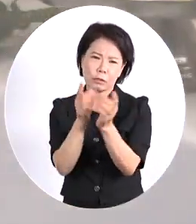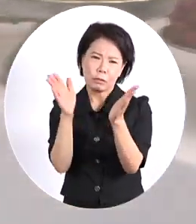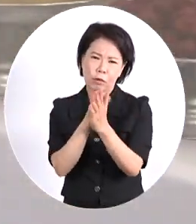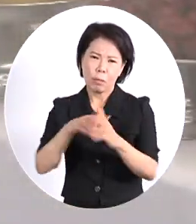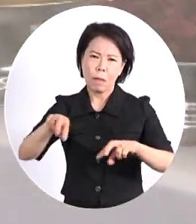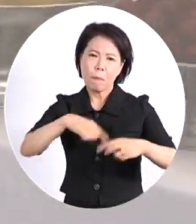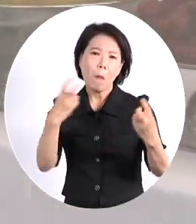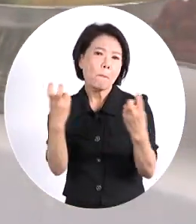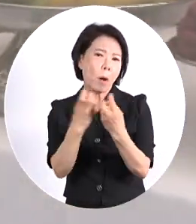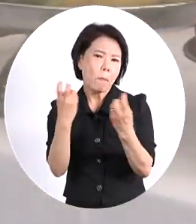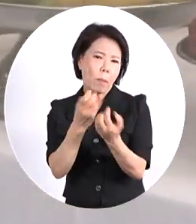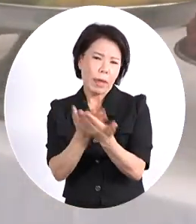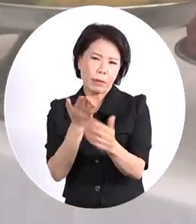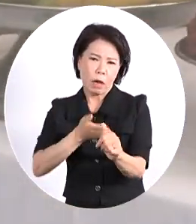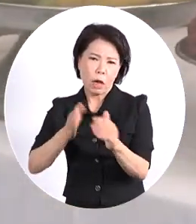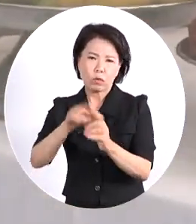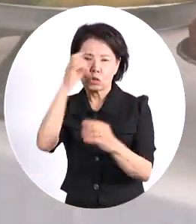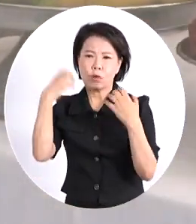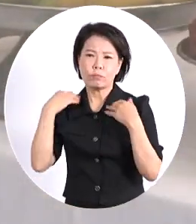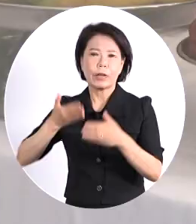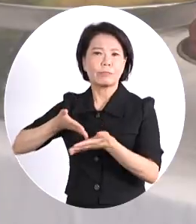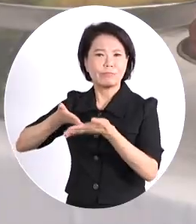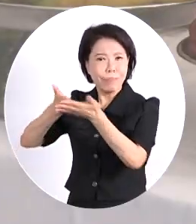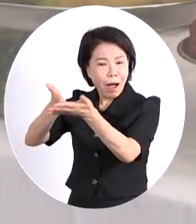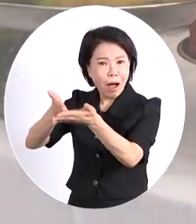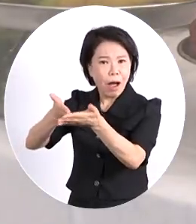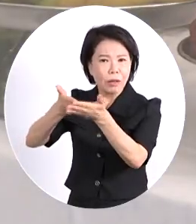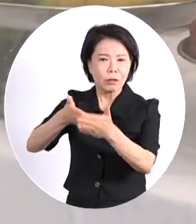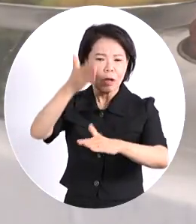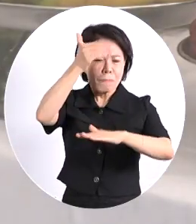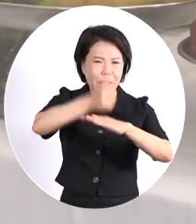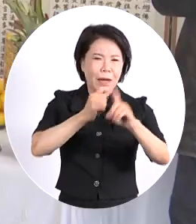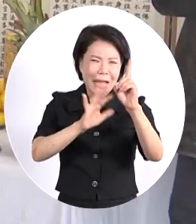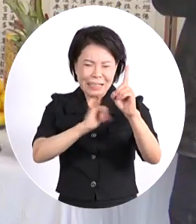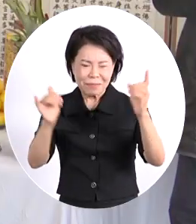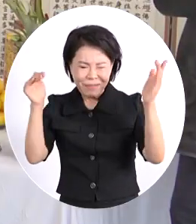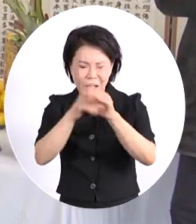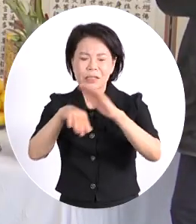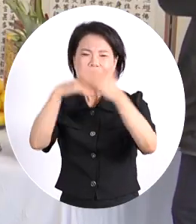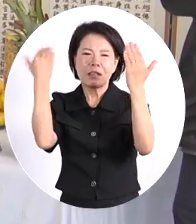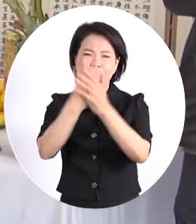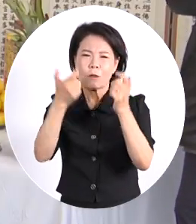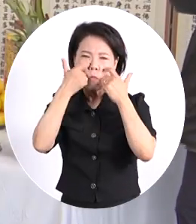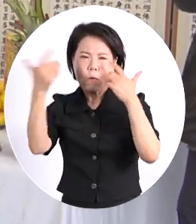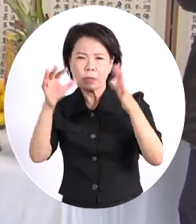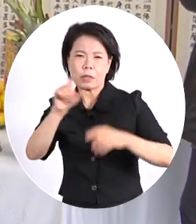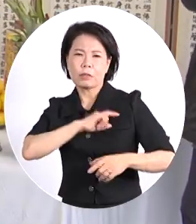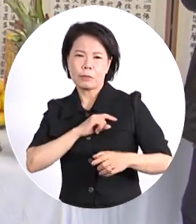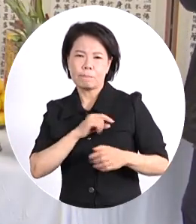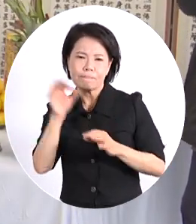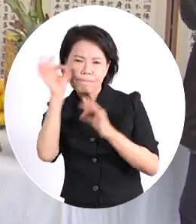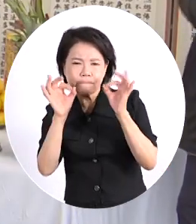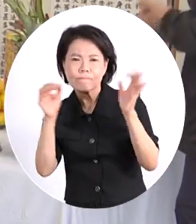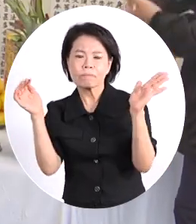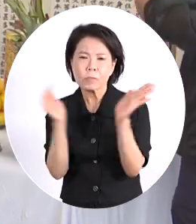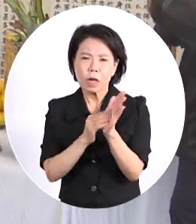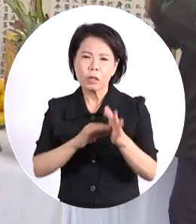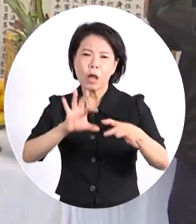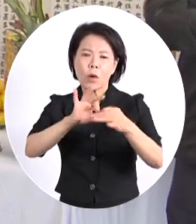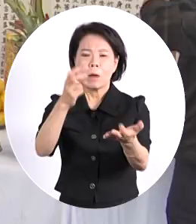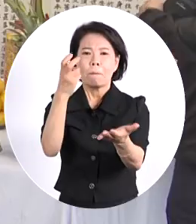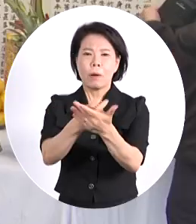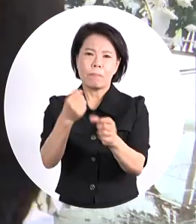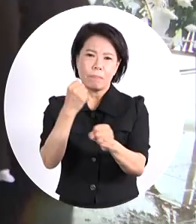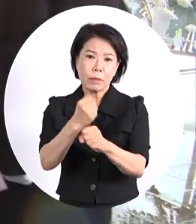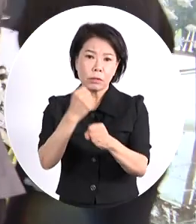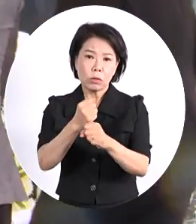대책 마련을 정부에 촉구했습니다. 제주도는 마지막 한 분까지 행방불명인의 이름을 되찾고 관련